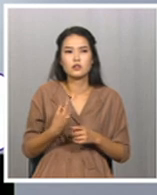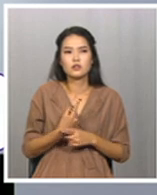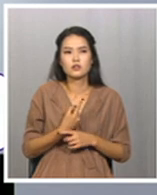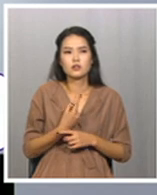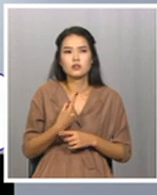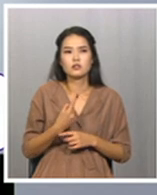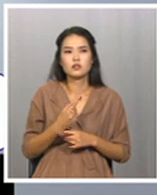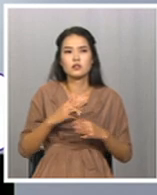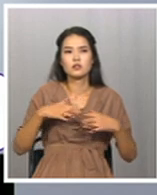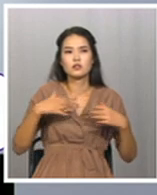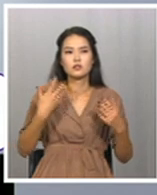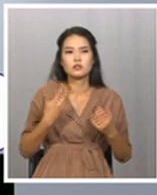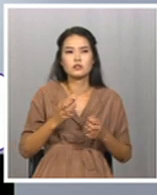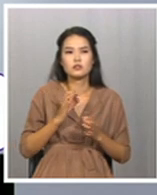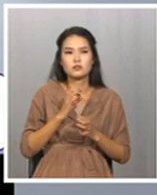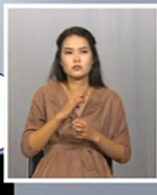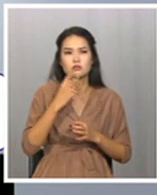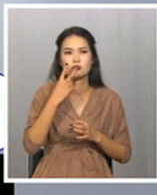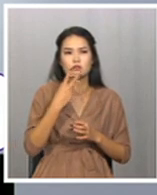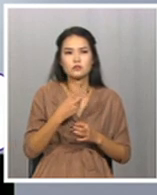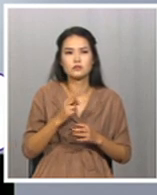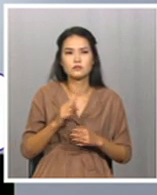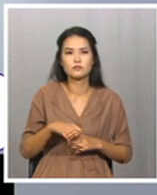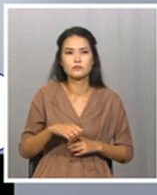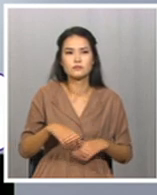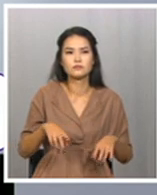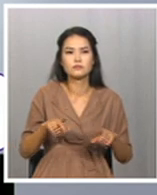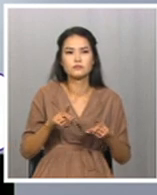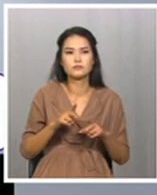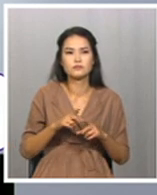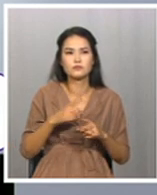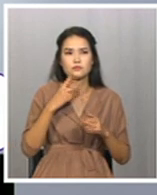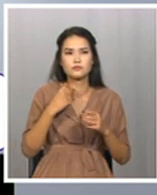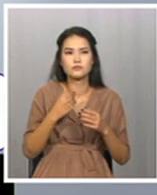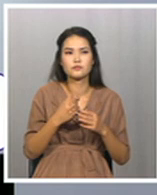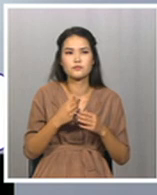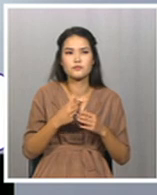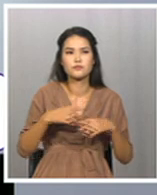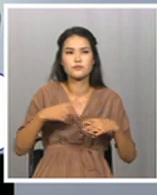алғашқы жоғары орындағы мемлекеттерді көрдік. Олардың арасында айырмашылық